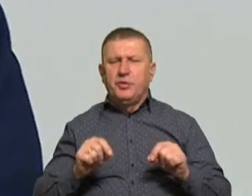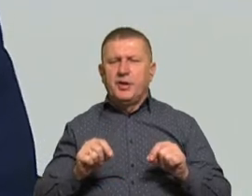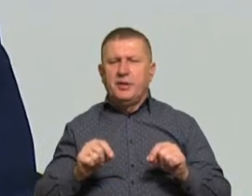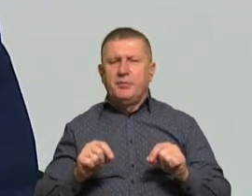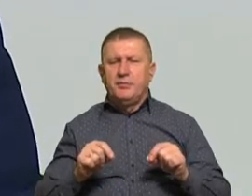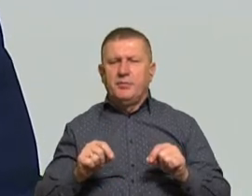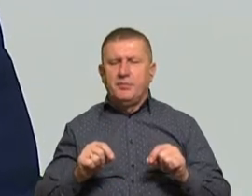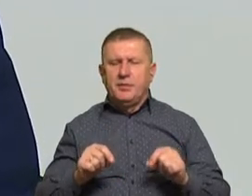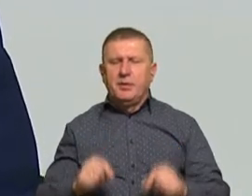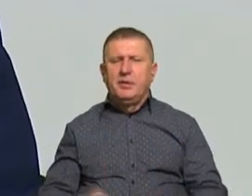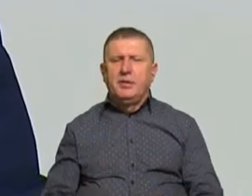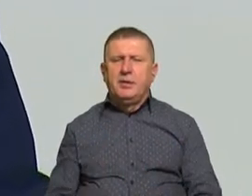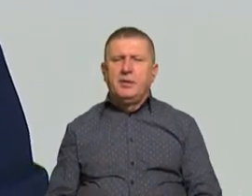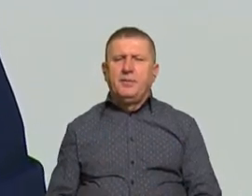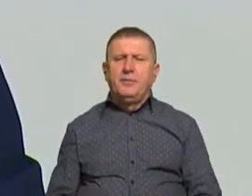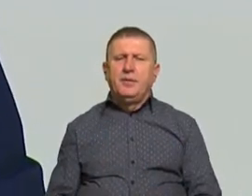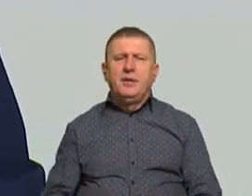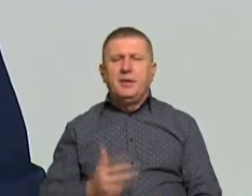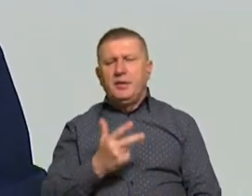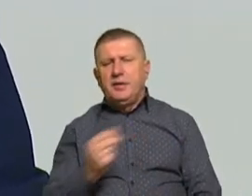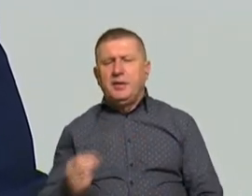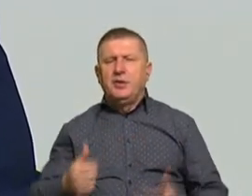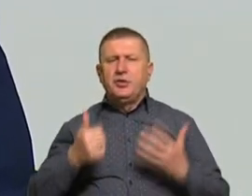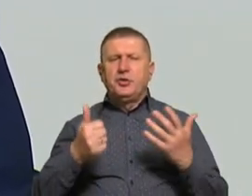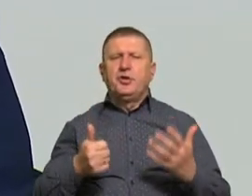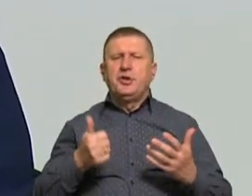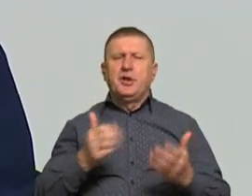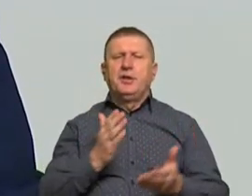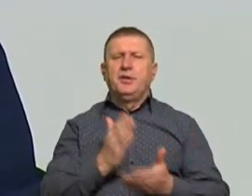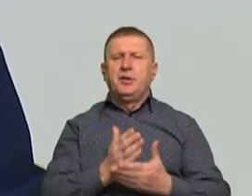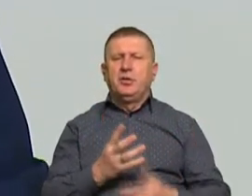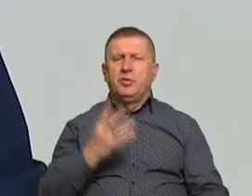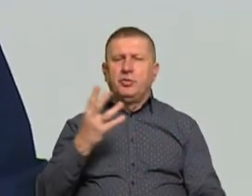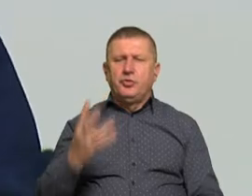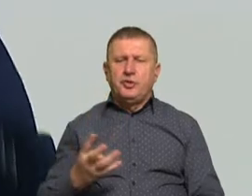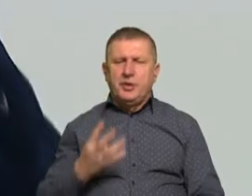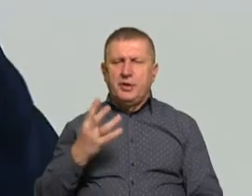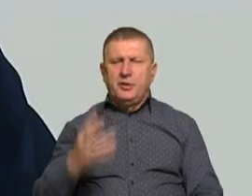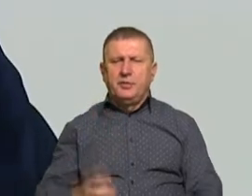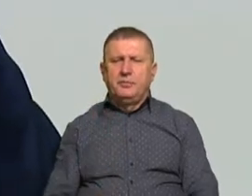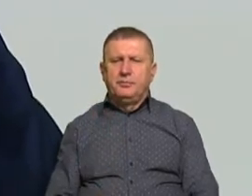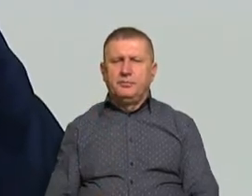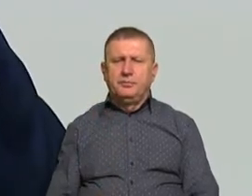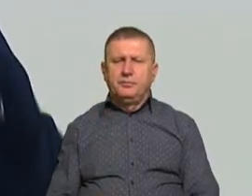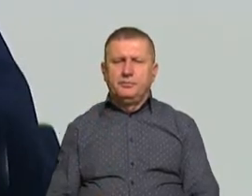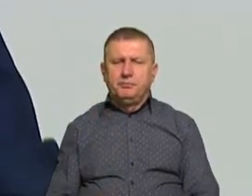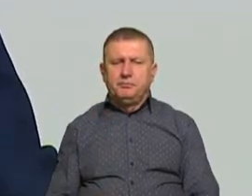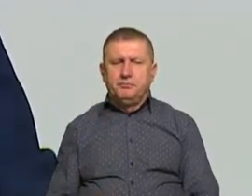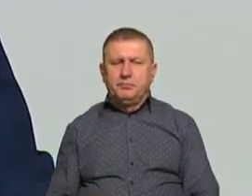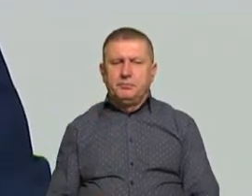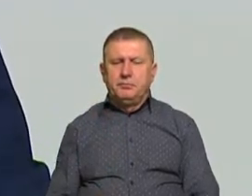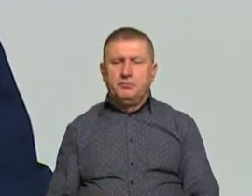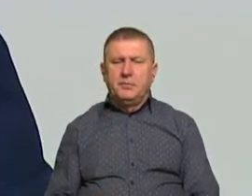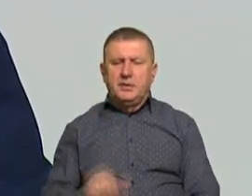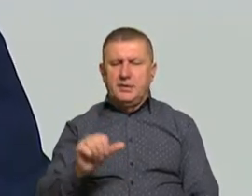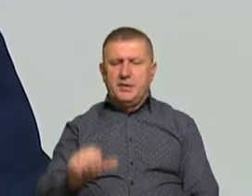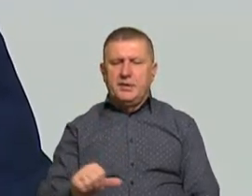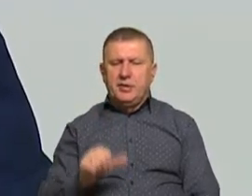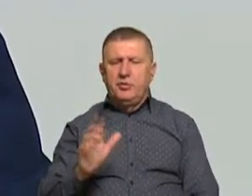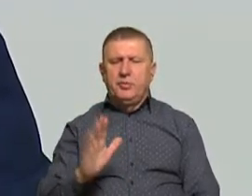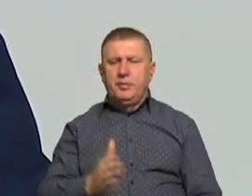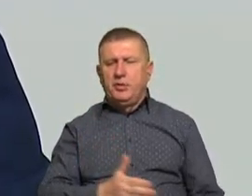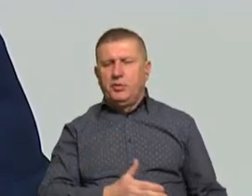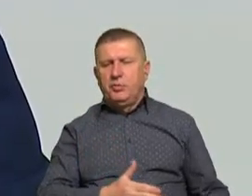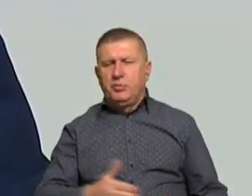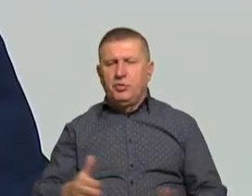ale proszę mi dać dokończyć. I nie trwa to 6 lat, tylko 4. To tak tylko, żeby wyjaśnić. W przyszłym roku będą skończone,